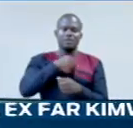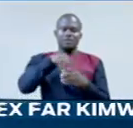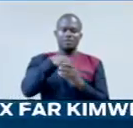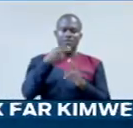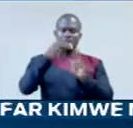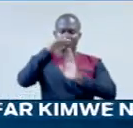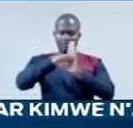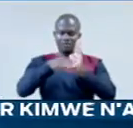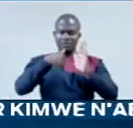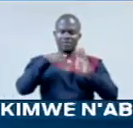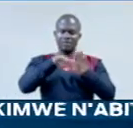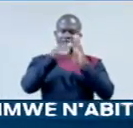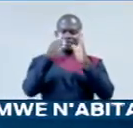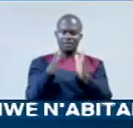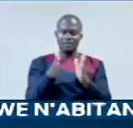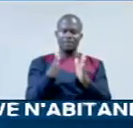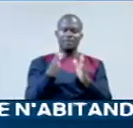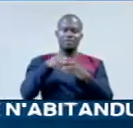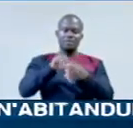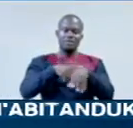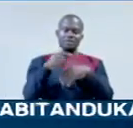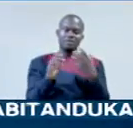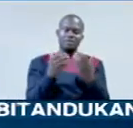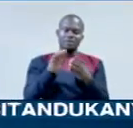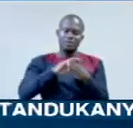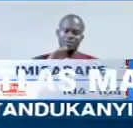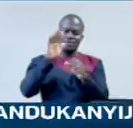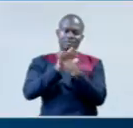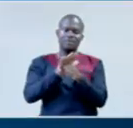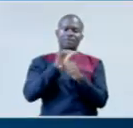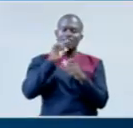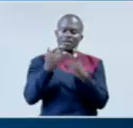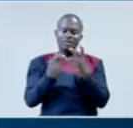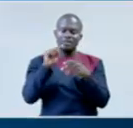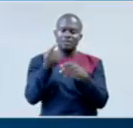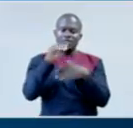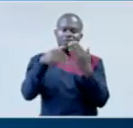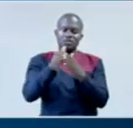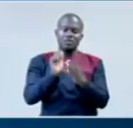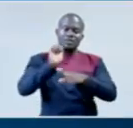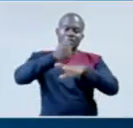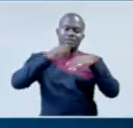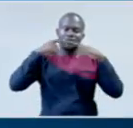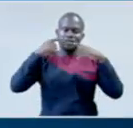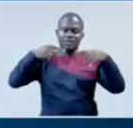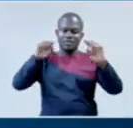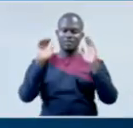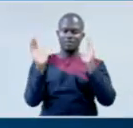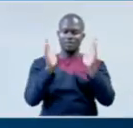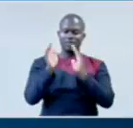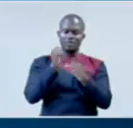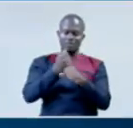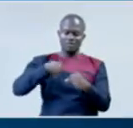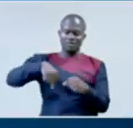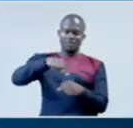ku rutonde rw'ibigo bifite abanyamigabane muri iki gihe turahuze cyane ntacyo twabasha kuvuga kugeza igihe tuzashyirira hagaragara ibipimo by'imikorere